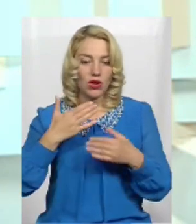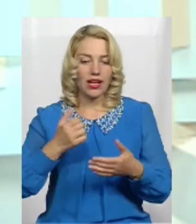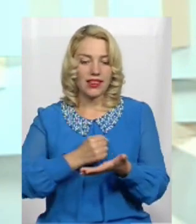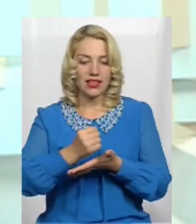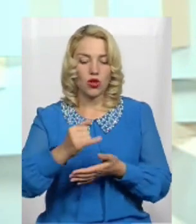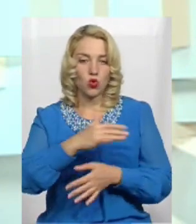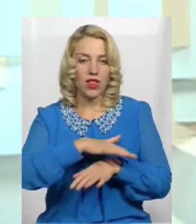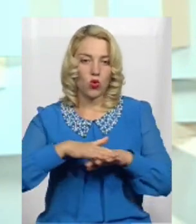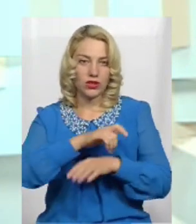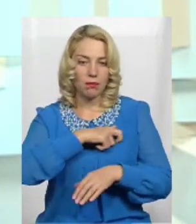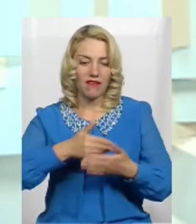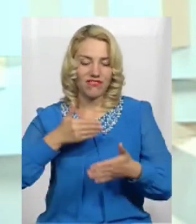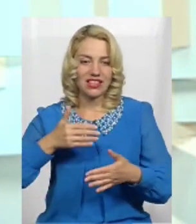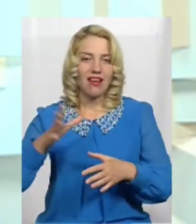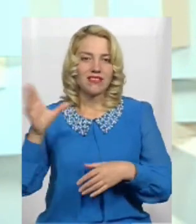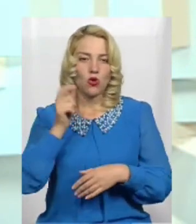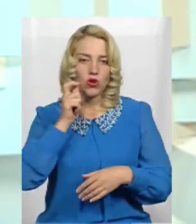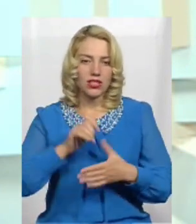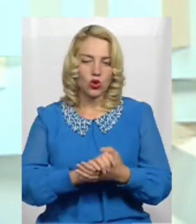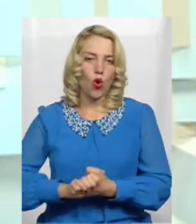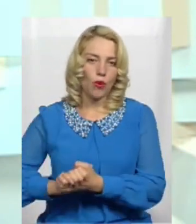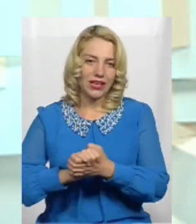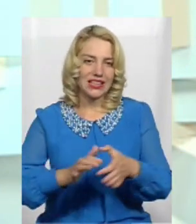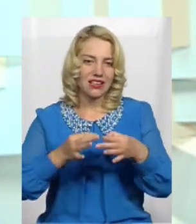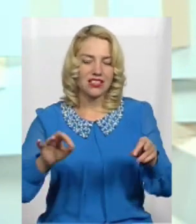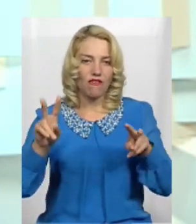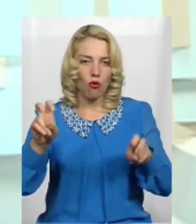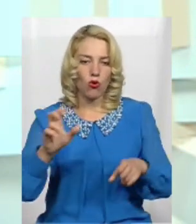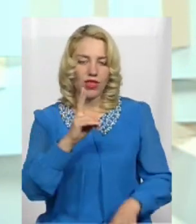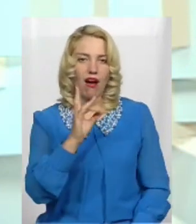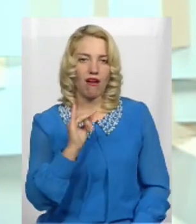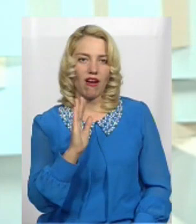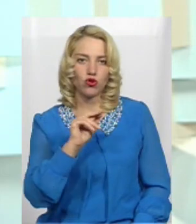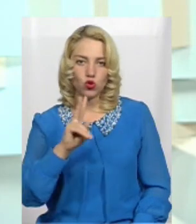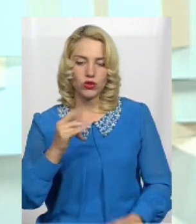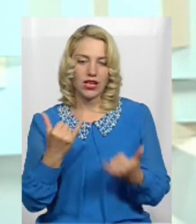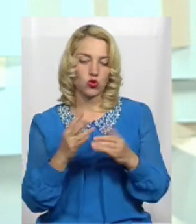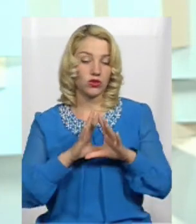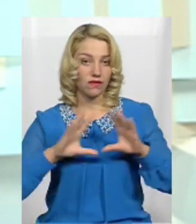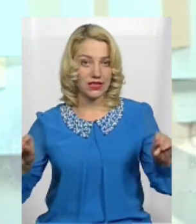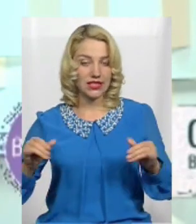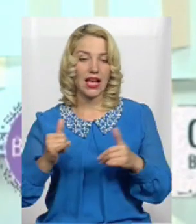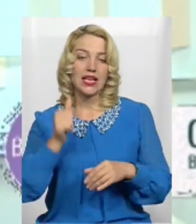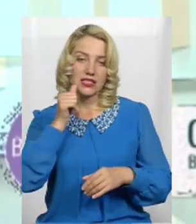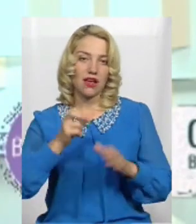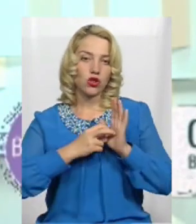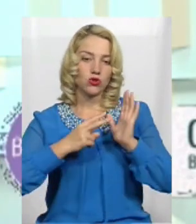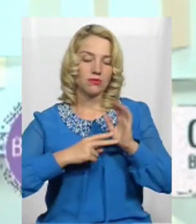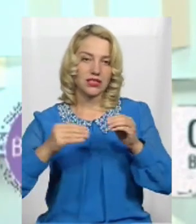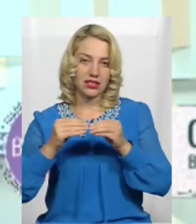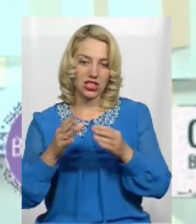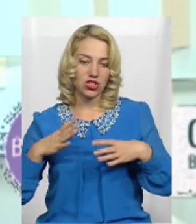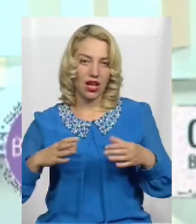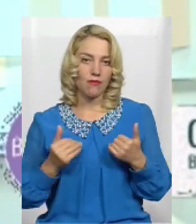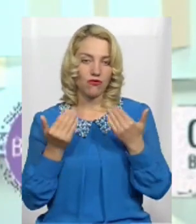кандидатом у народні депутати від Всеукраїнського об'єднання «Свобода» Юрієм Кравчуком. На сьогодні це все. Завтра о